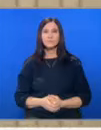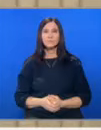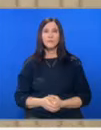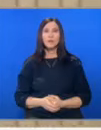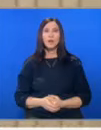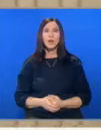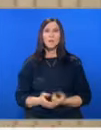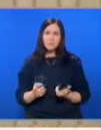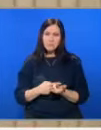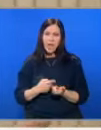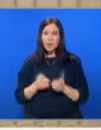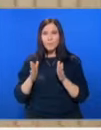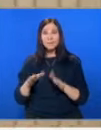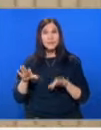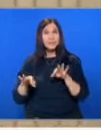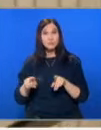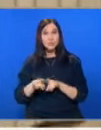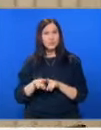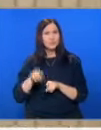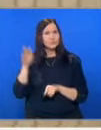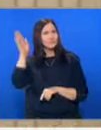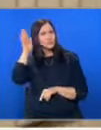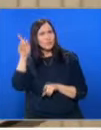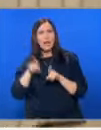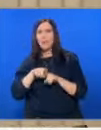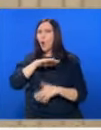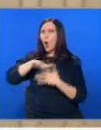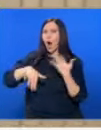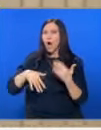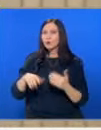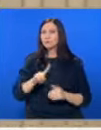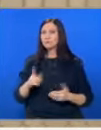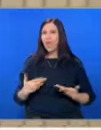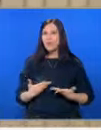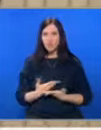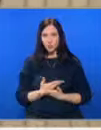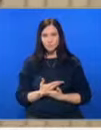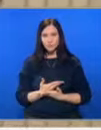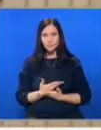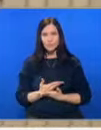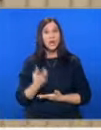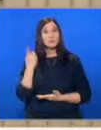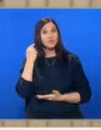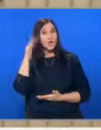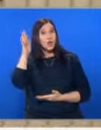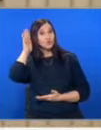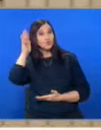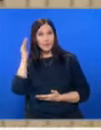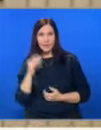Някои определят изборите като чухме като хаос, като ненужни. Вчера чухме, че